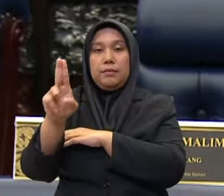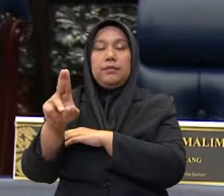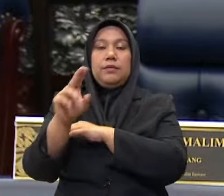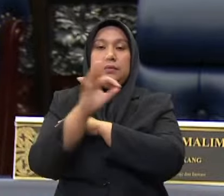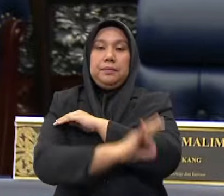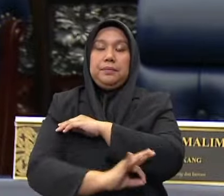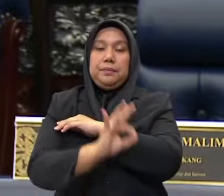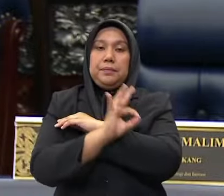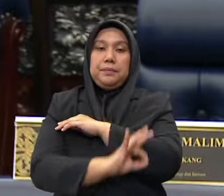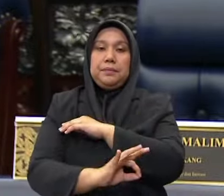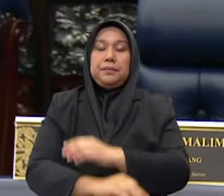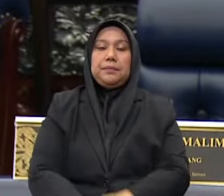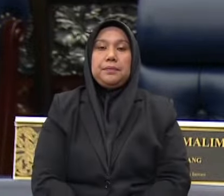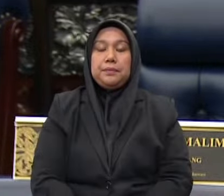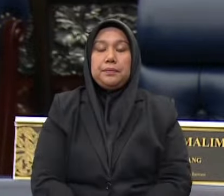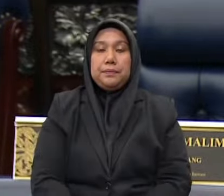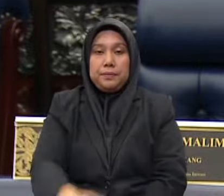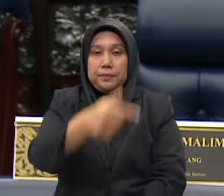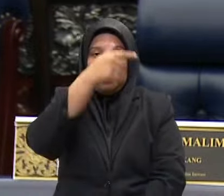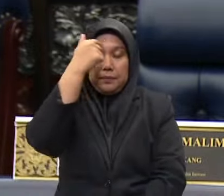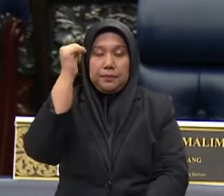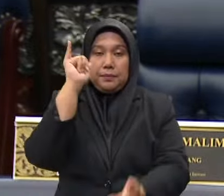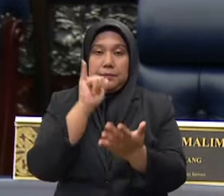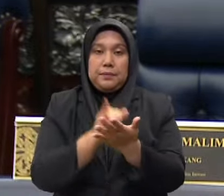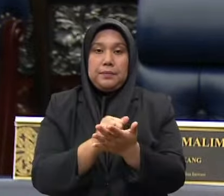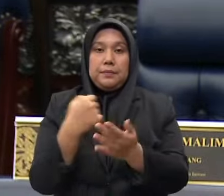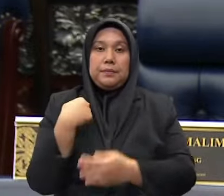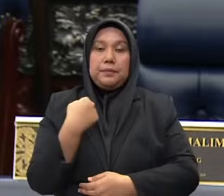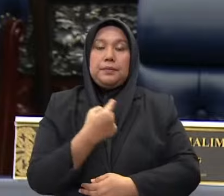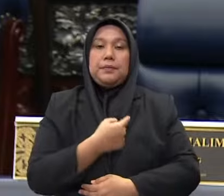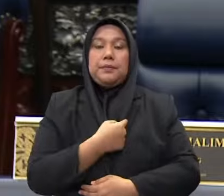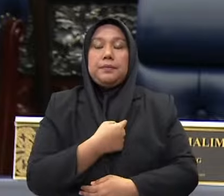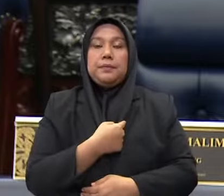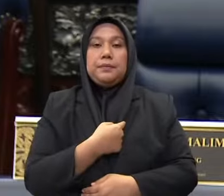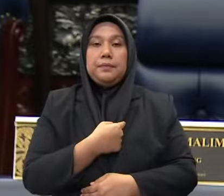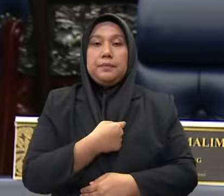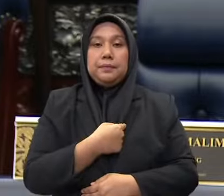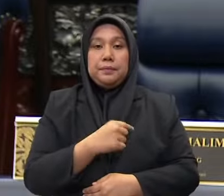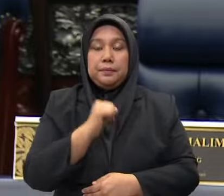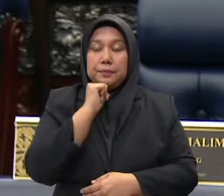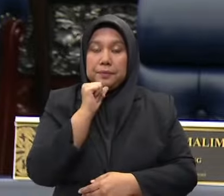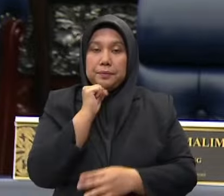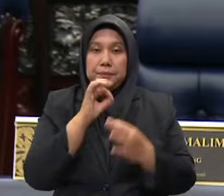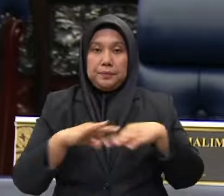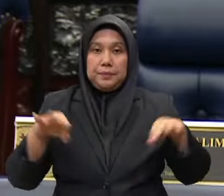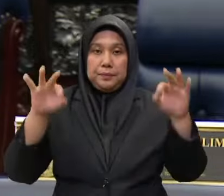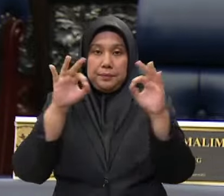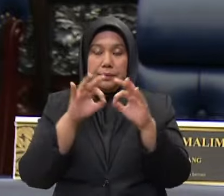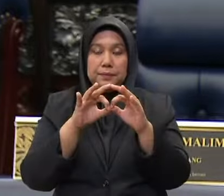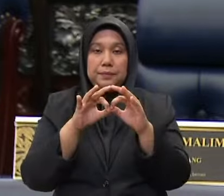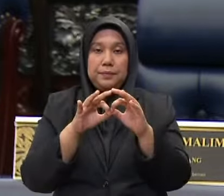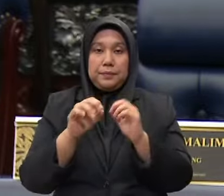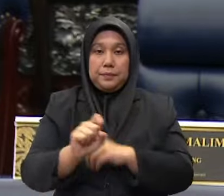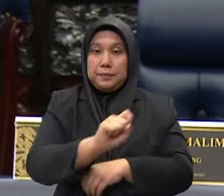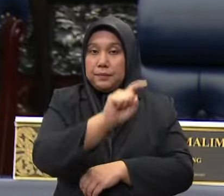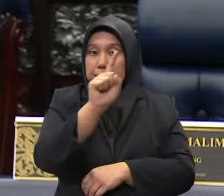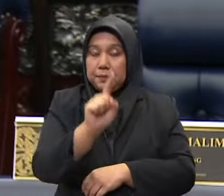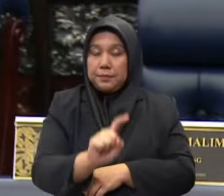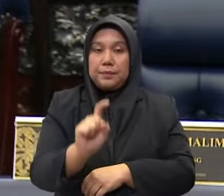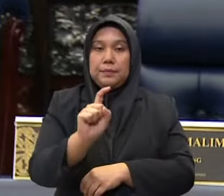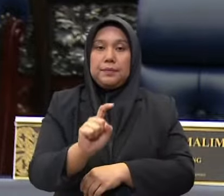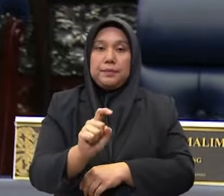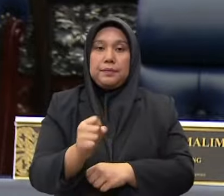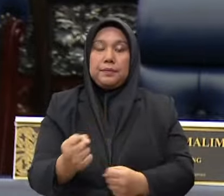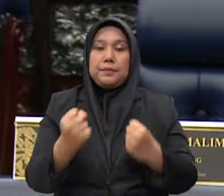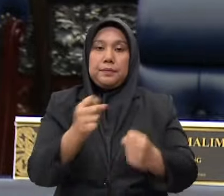jadi sebab itu bagi kita ya dia bukan yang paling penting ialah satu soal penguatkuasaan